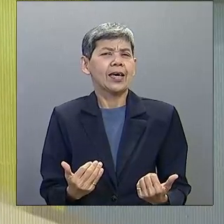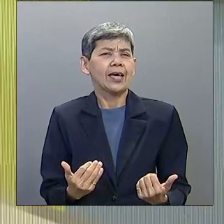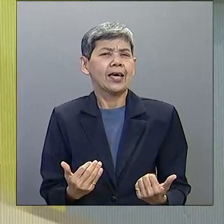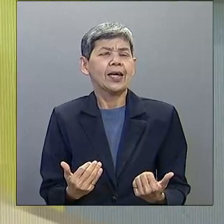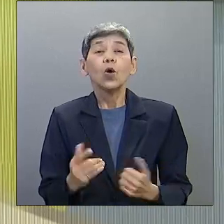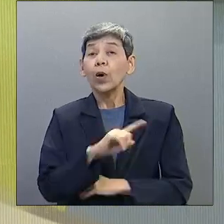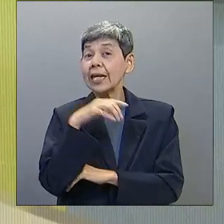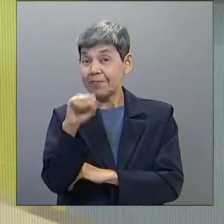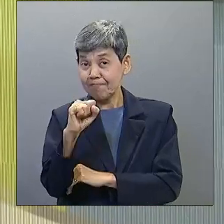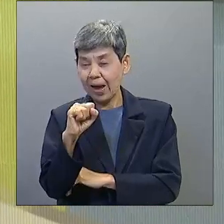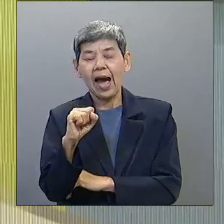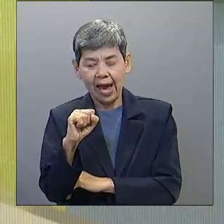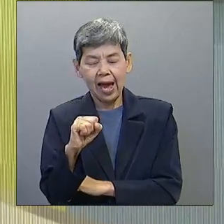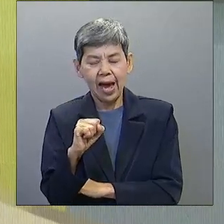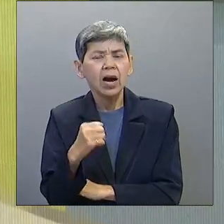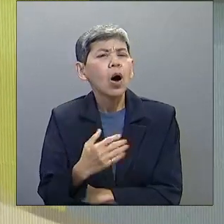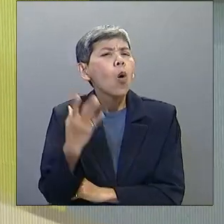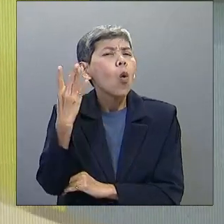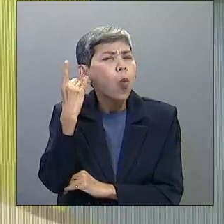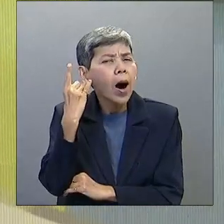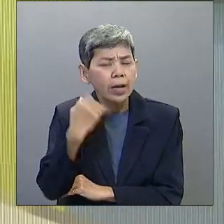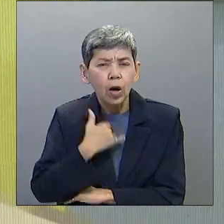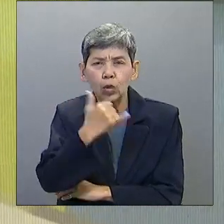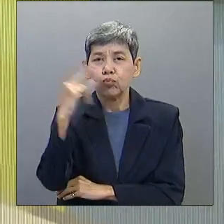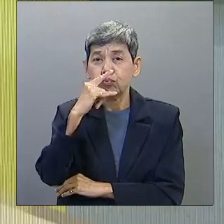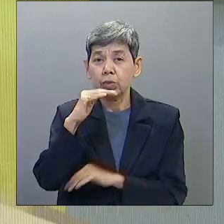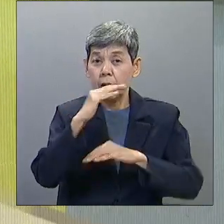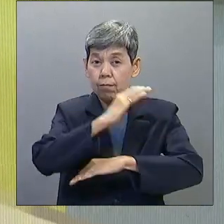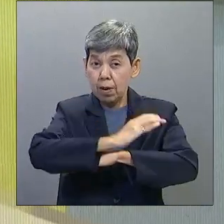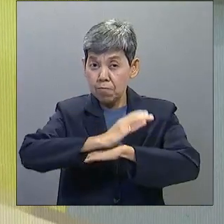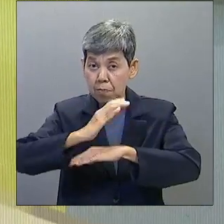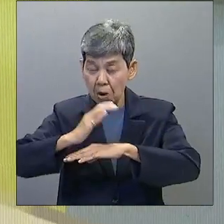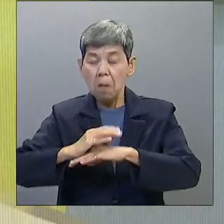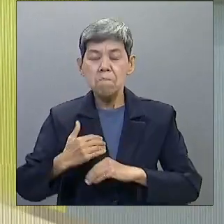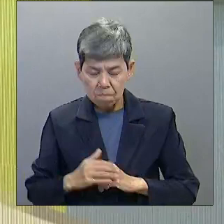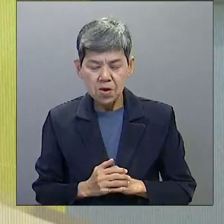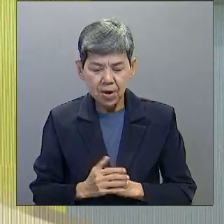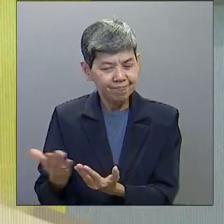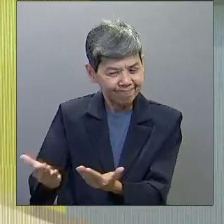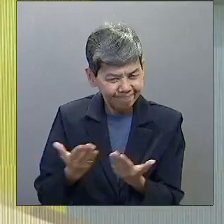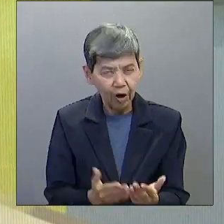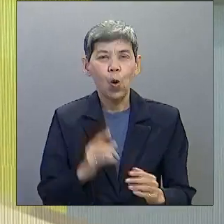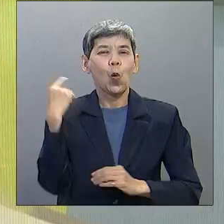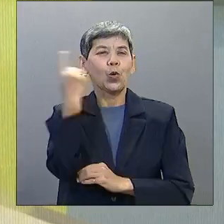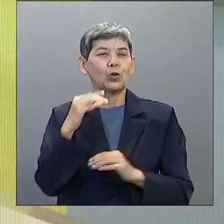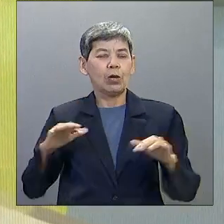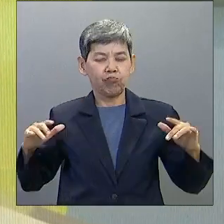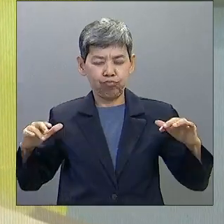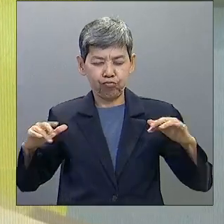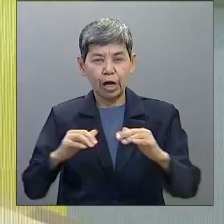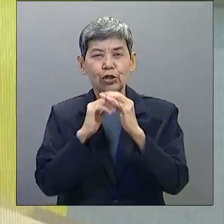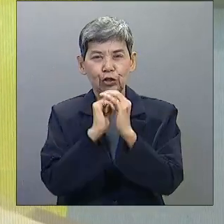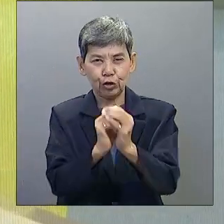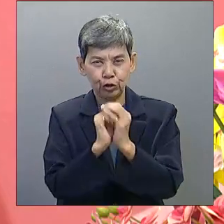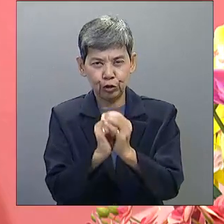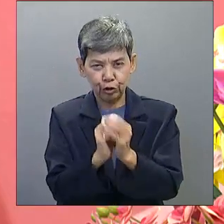ราคมเมื่อวานนี้หลายคนอาจจะบอกว่าไปที่สนามบินสุวรรณภูมินะคะก็มีการต้อนรับท่องเที่ยวจีนที่มาจากเซี่ยงไฮ้ เขาเปิ